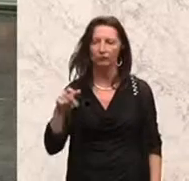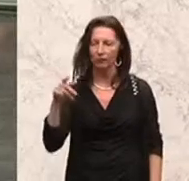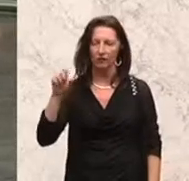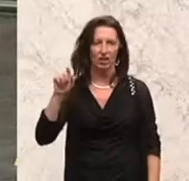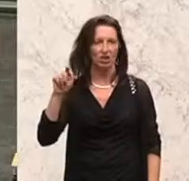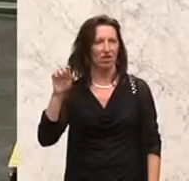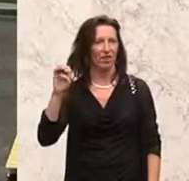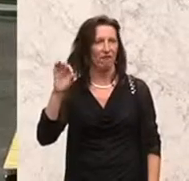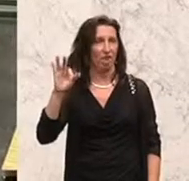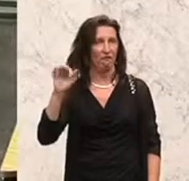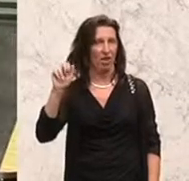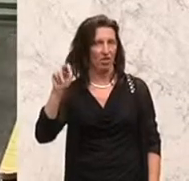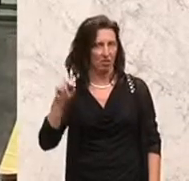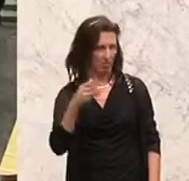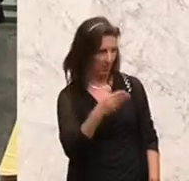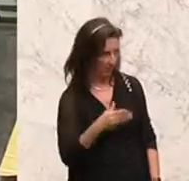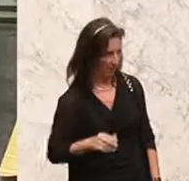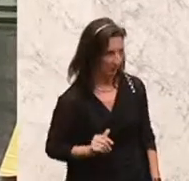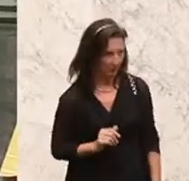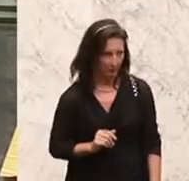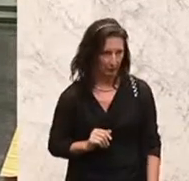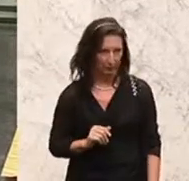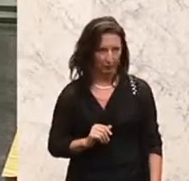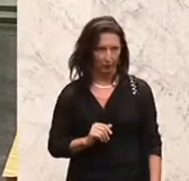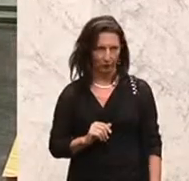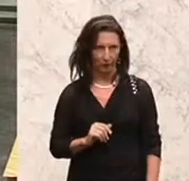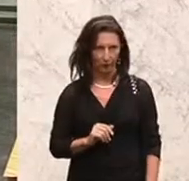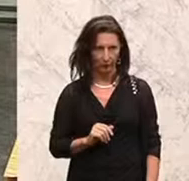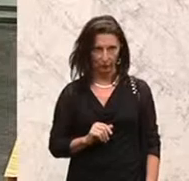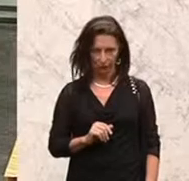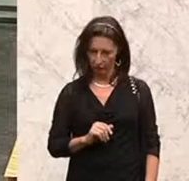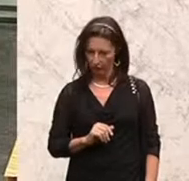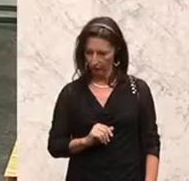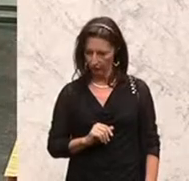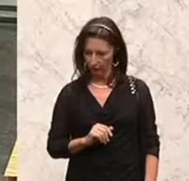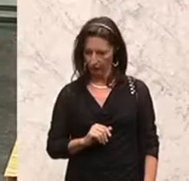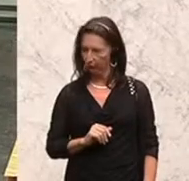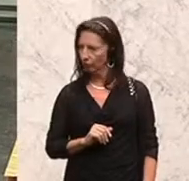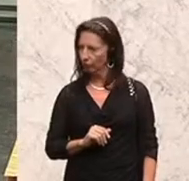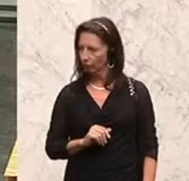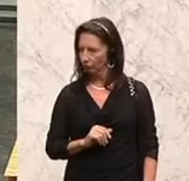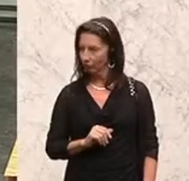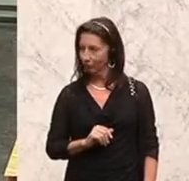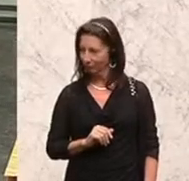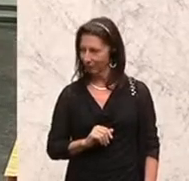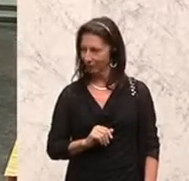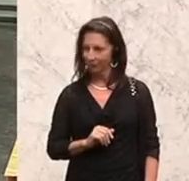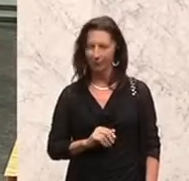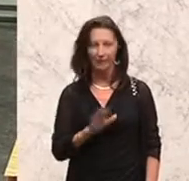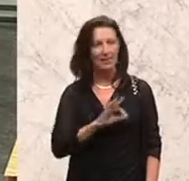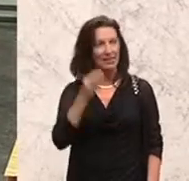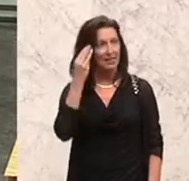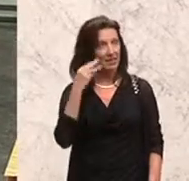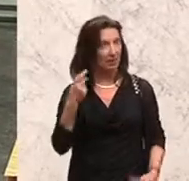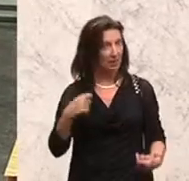Diskussion in der laufenden Debatte. Nächster Redner ist der Justizsprecher der Freiheitlichen, Harald Stephan. Sehr geehrter Herr Präsident, sehr geehrte Damen und